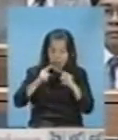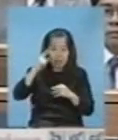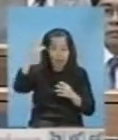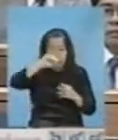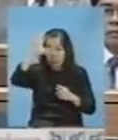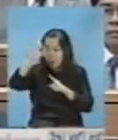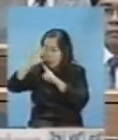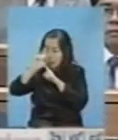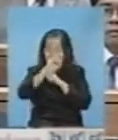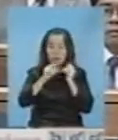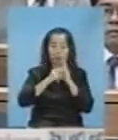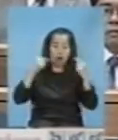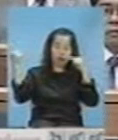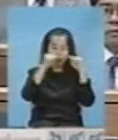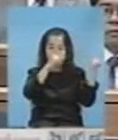ไม่มีวันรู้จบ